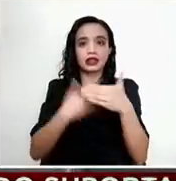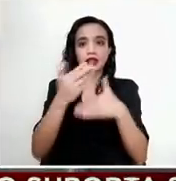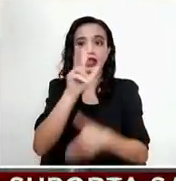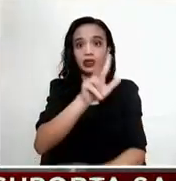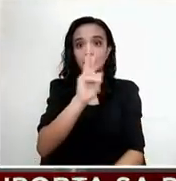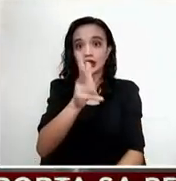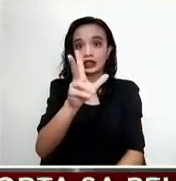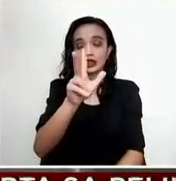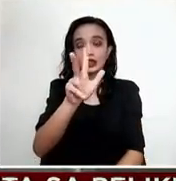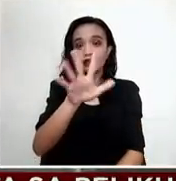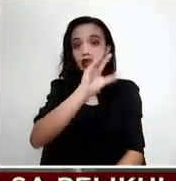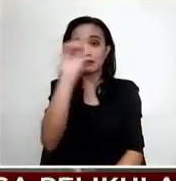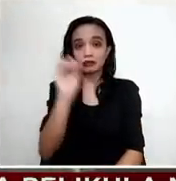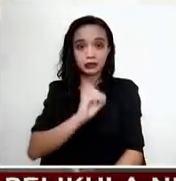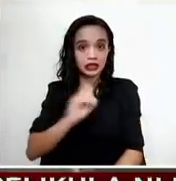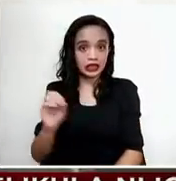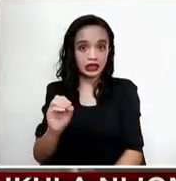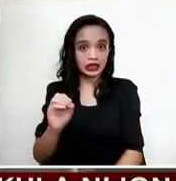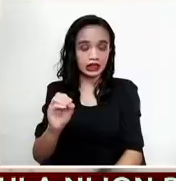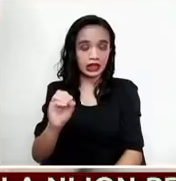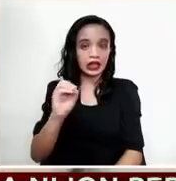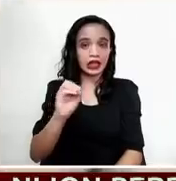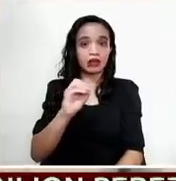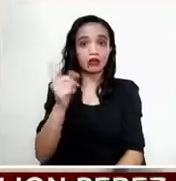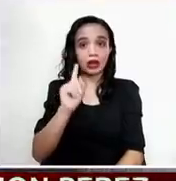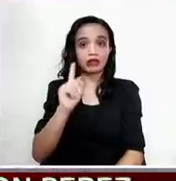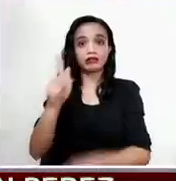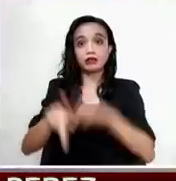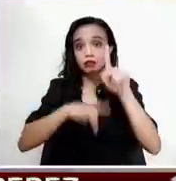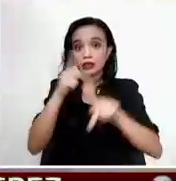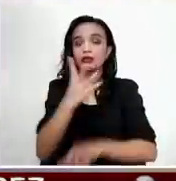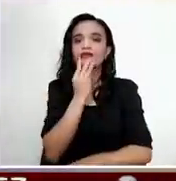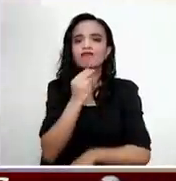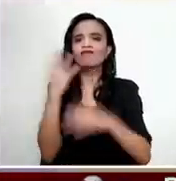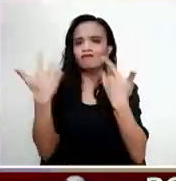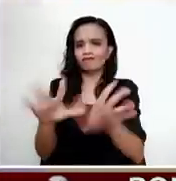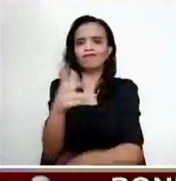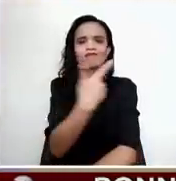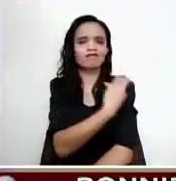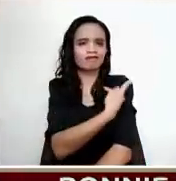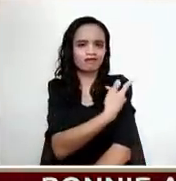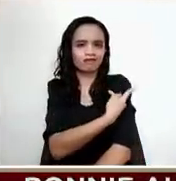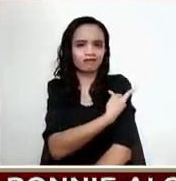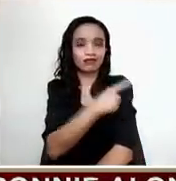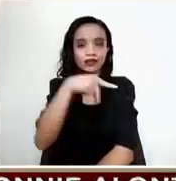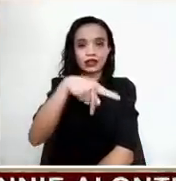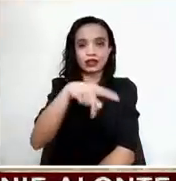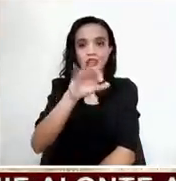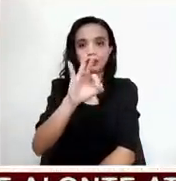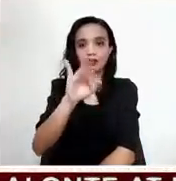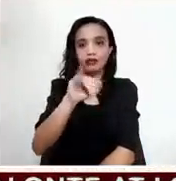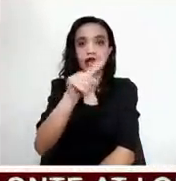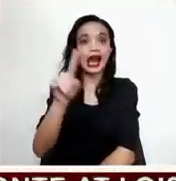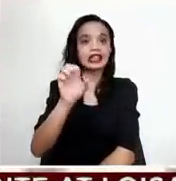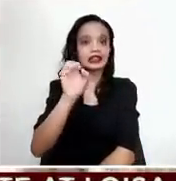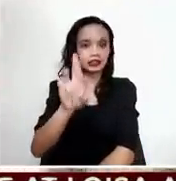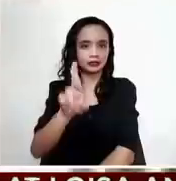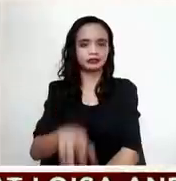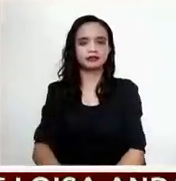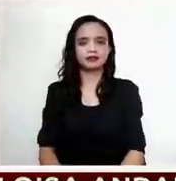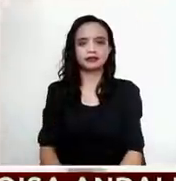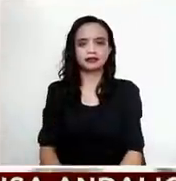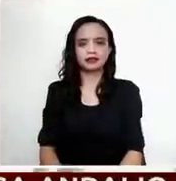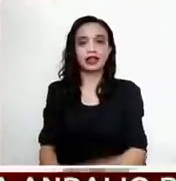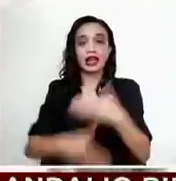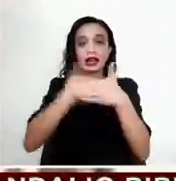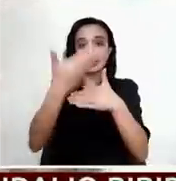35% ng 9 milyong populasyon ng Israel ang nabakunahan na ng Pfizer BioNTech vaccine. Sa